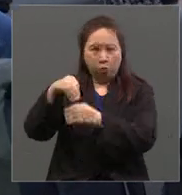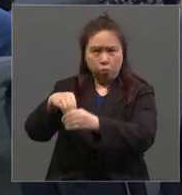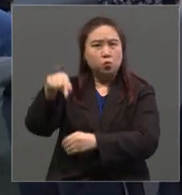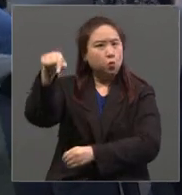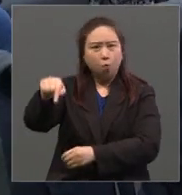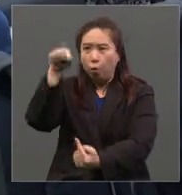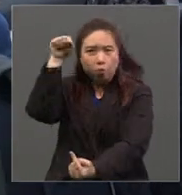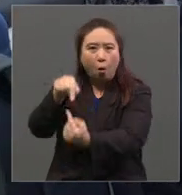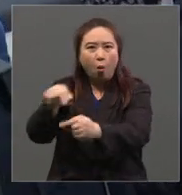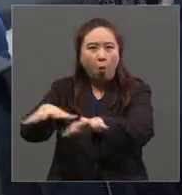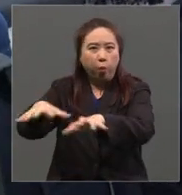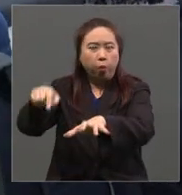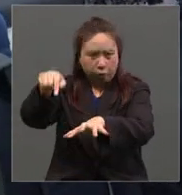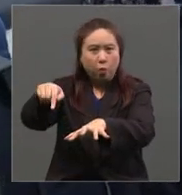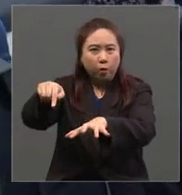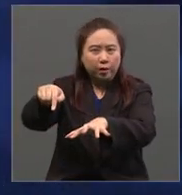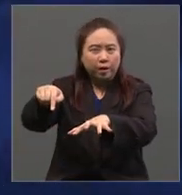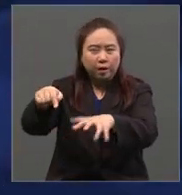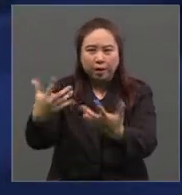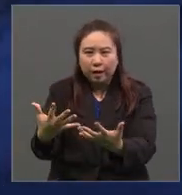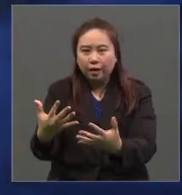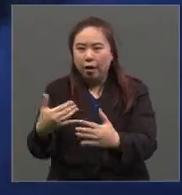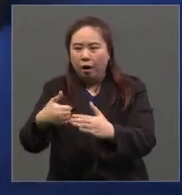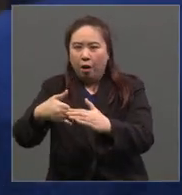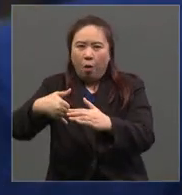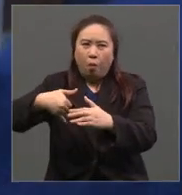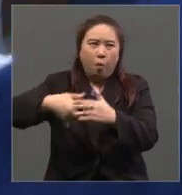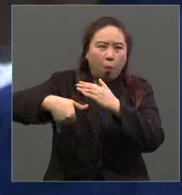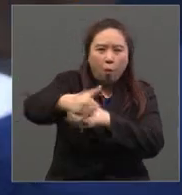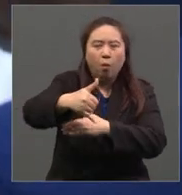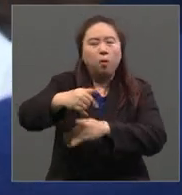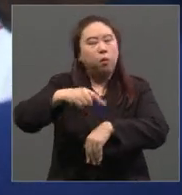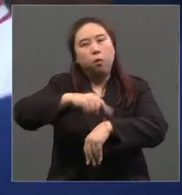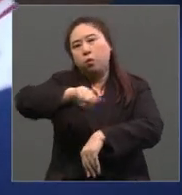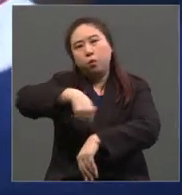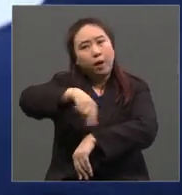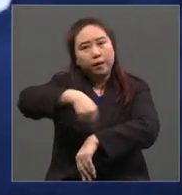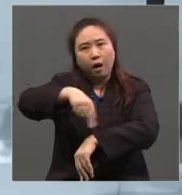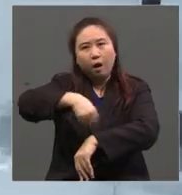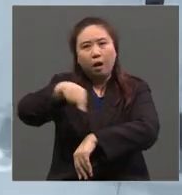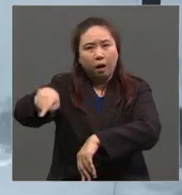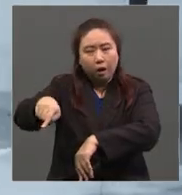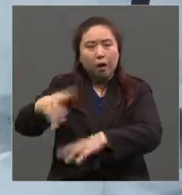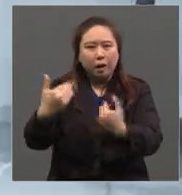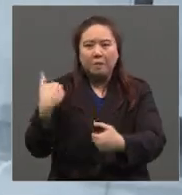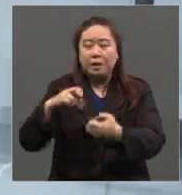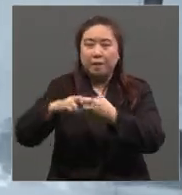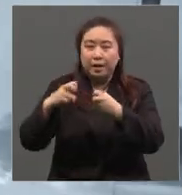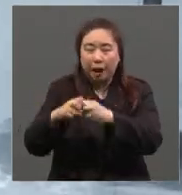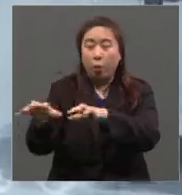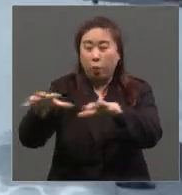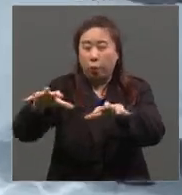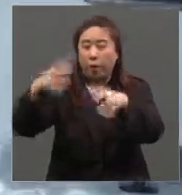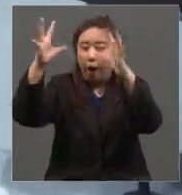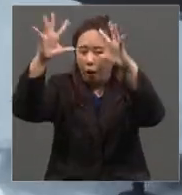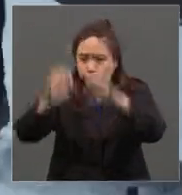องที่เกิดเหตุเลยครับแล้วลองคิดสภาพดูคือกว่าเขาจะออกจากพื้นที่ได้เนี่ยใช้เวลานานแถมตลอดเวลาเนี่ยมันเกิด after shock ตลอดเล